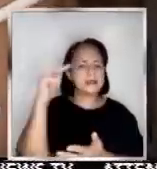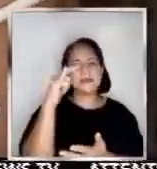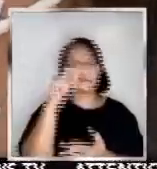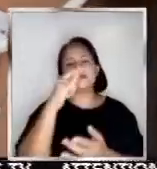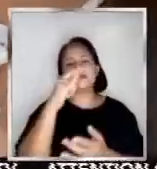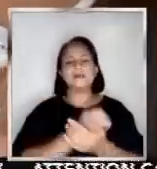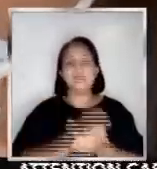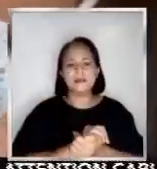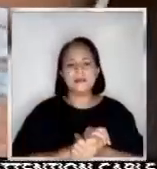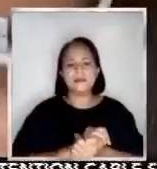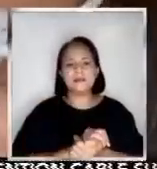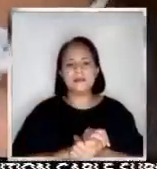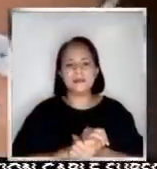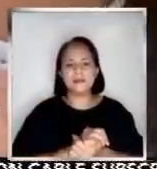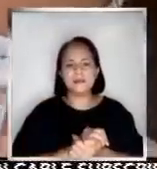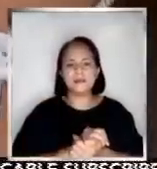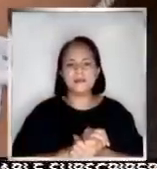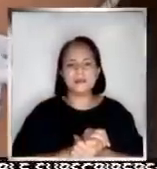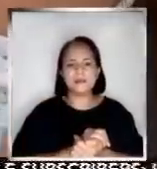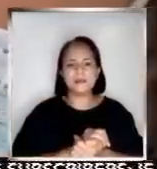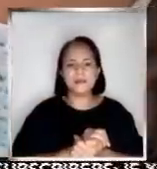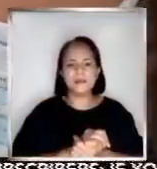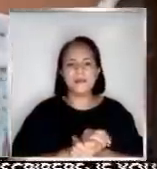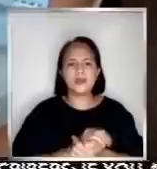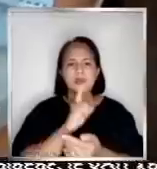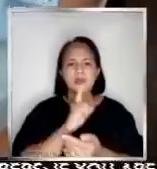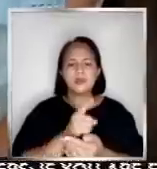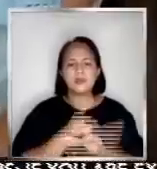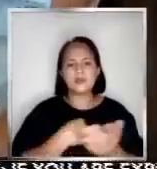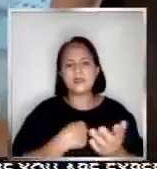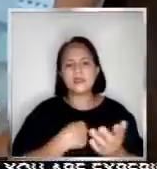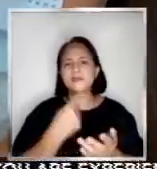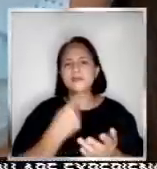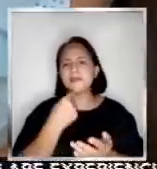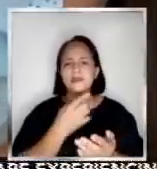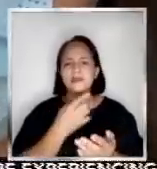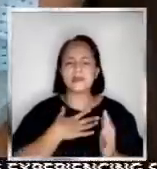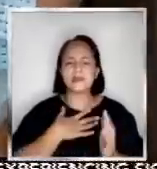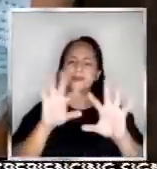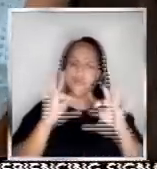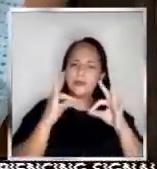Sobrang pagka-miss namin sa pamilya namin. Akalain mo,